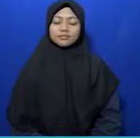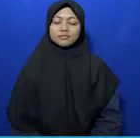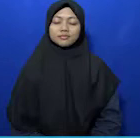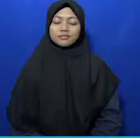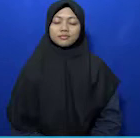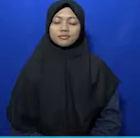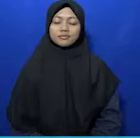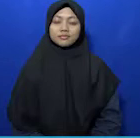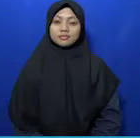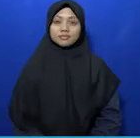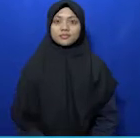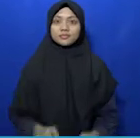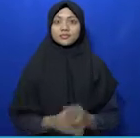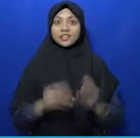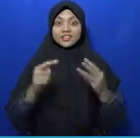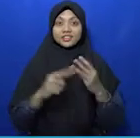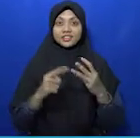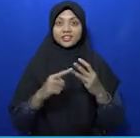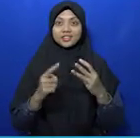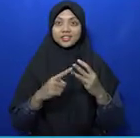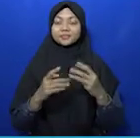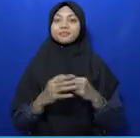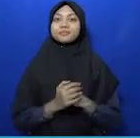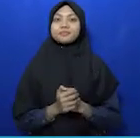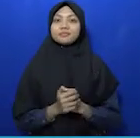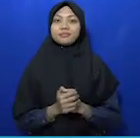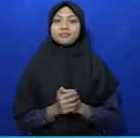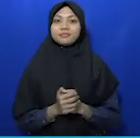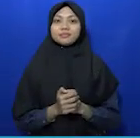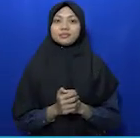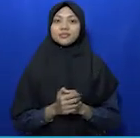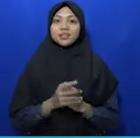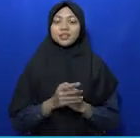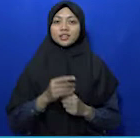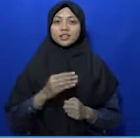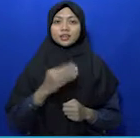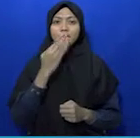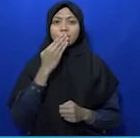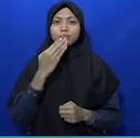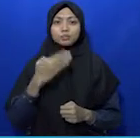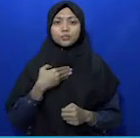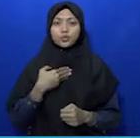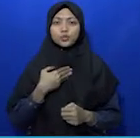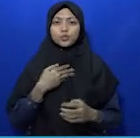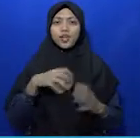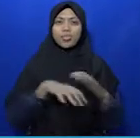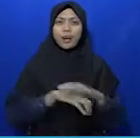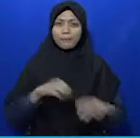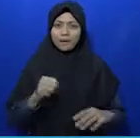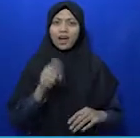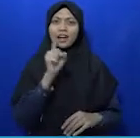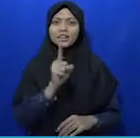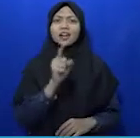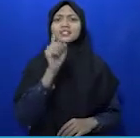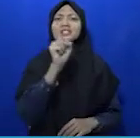ya. Kemudian yang ketiga, royalti yang diberikan pada pemilik tambang itu juga sangat kecil,